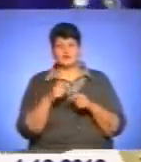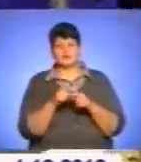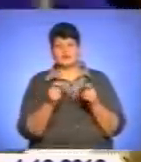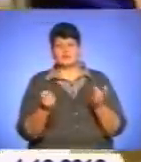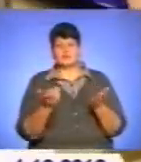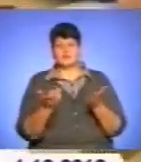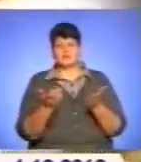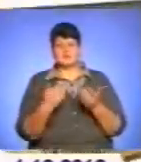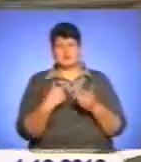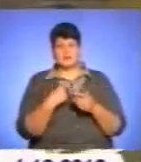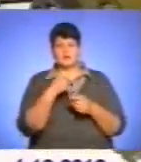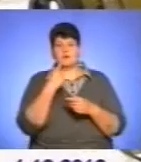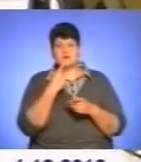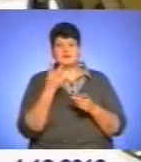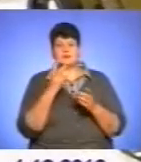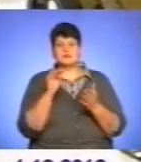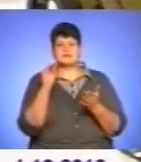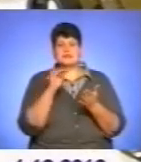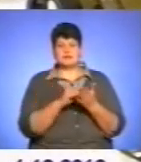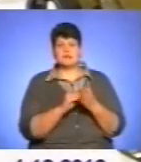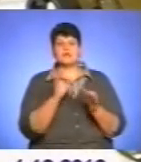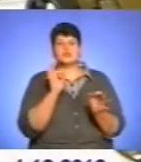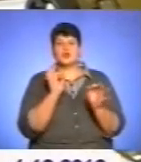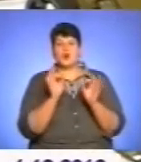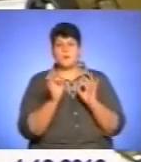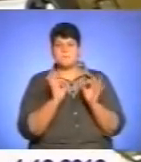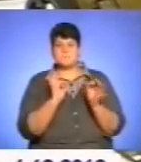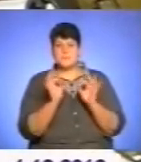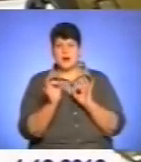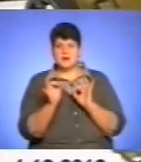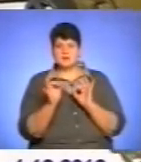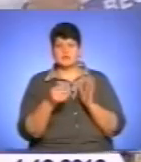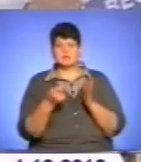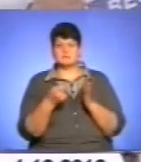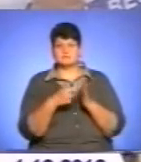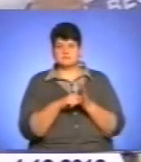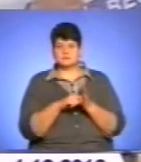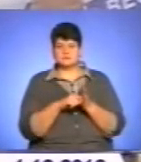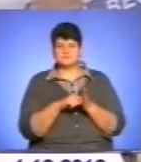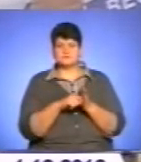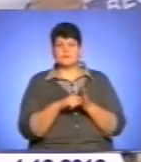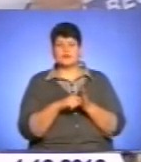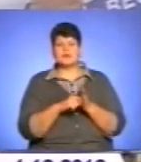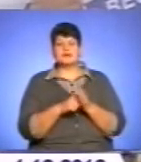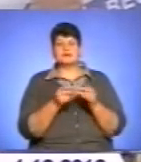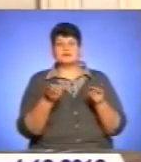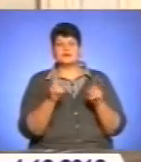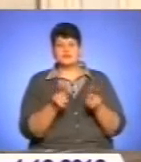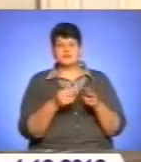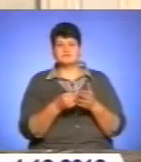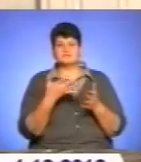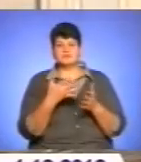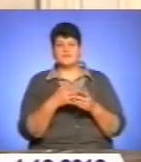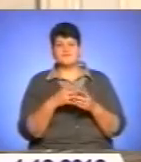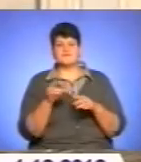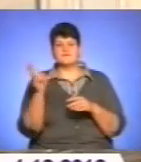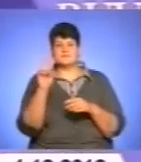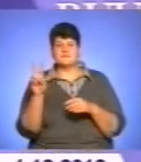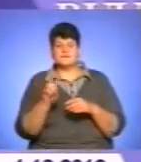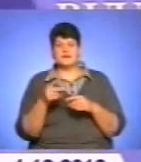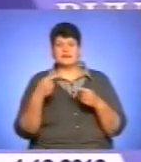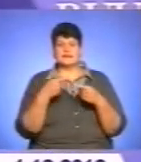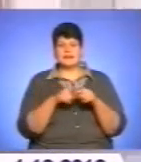радив ставити нормальні сертифіковані запираючі пристрої. Залишені цінності, валюта, техніка легко потрапляють до рук